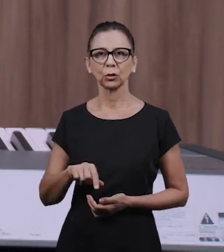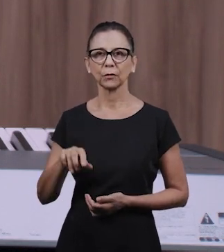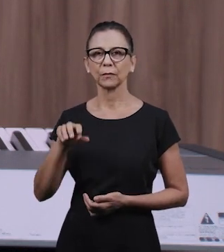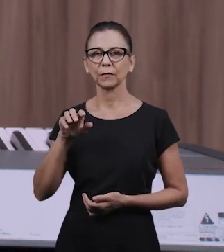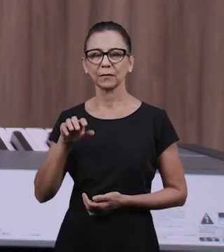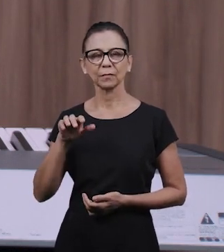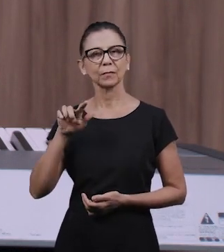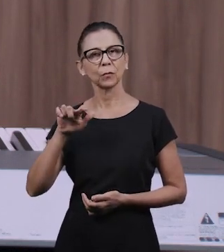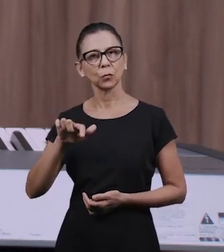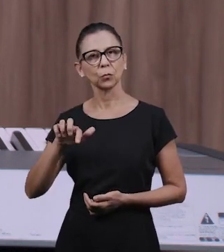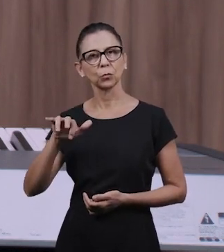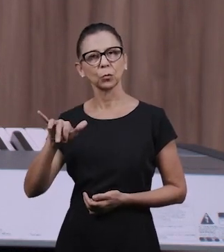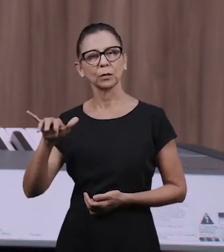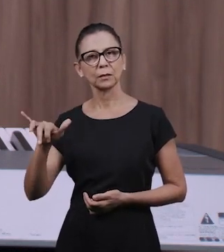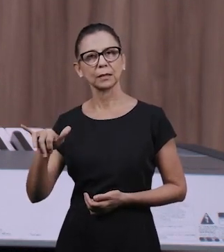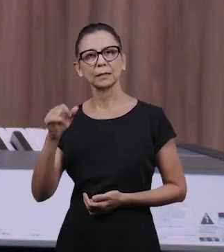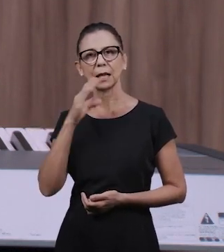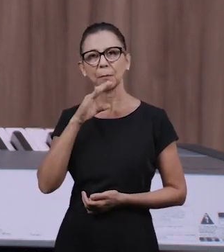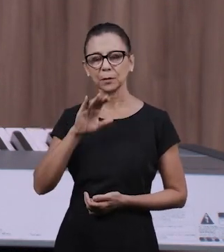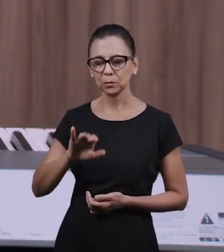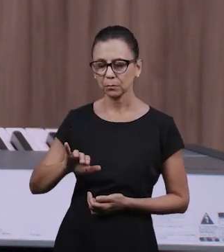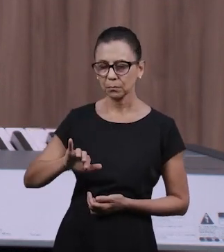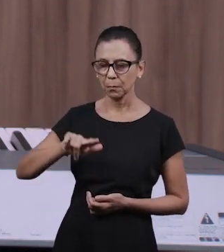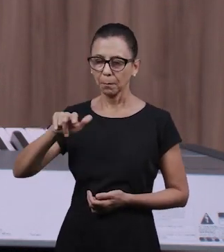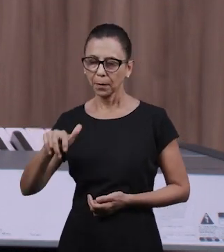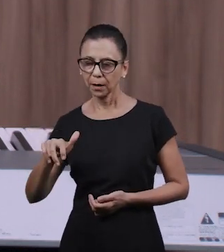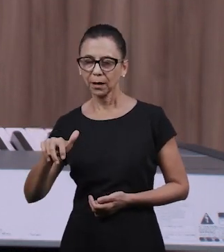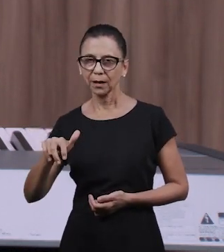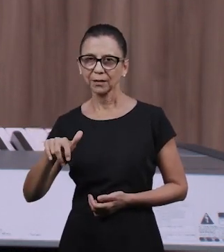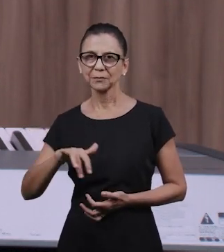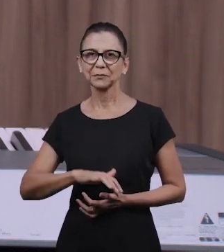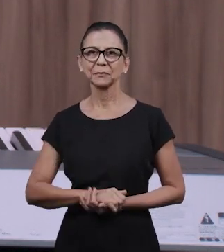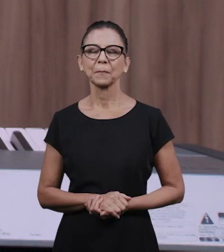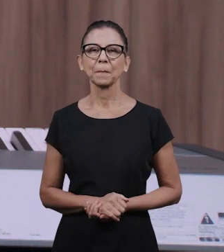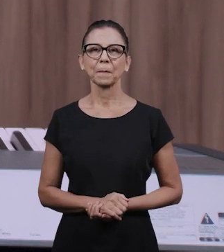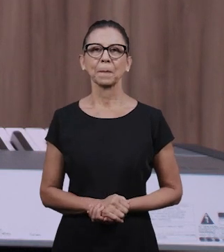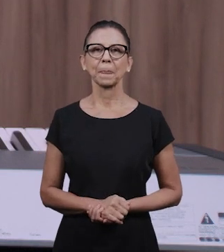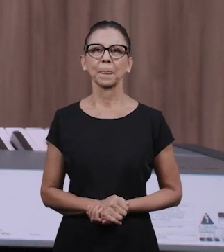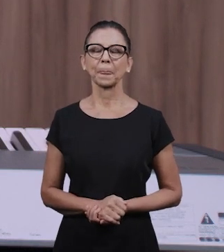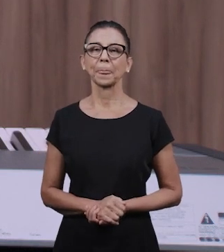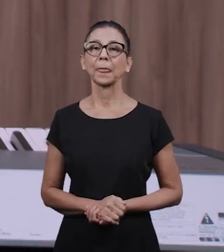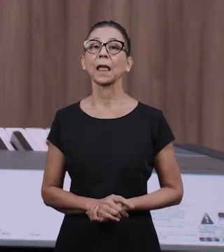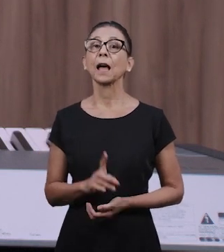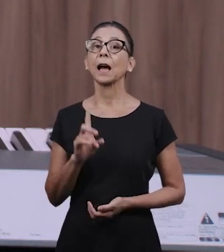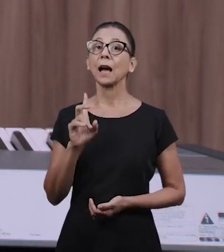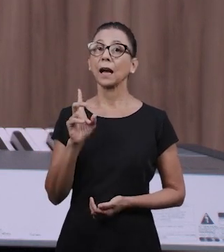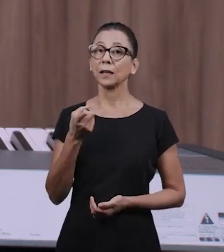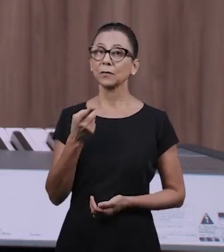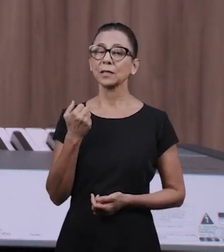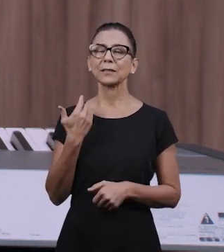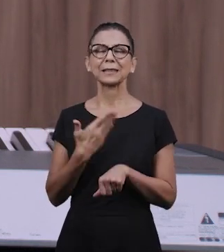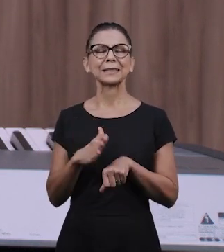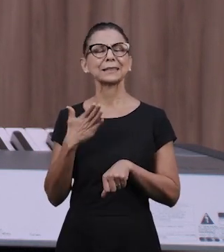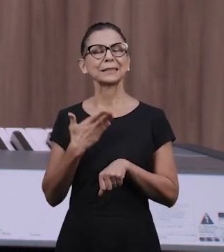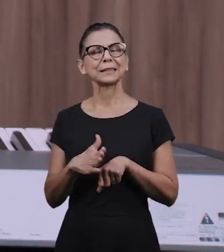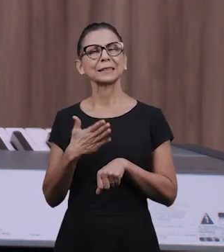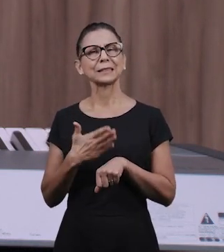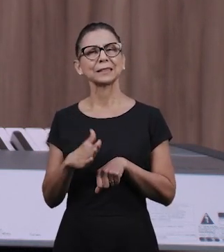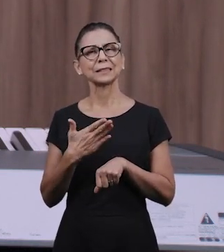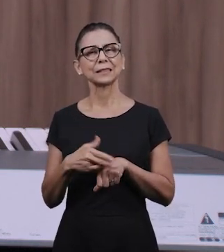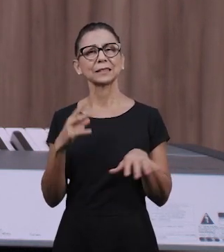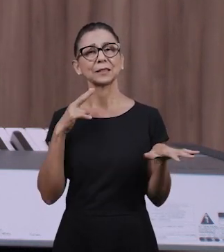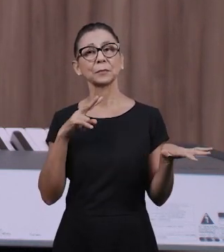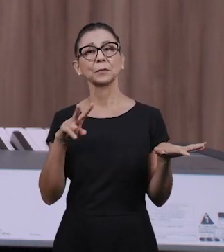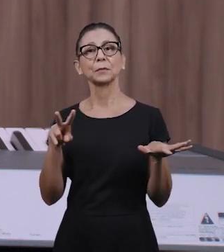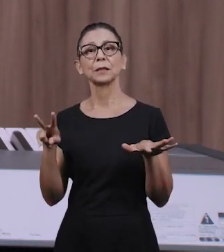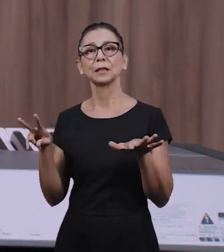3, 3, 2, 1. Donc, on a fini. La main droite, c'est comme ça. Quand vous allez vous entraîner plusieurs fois pendant la